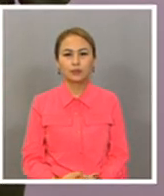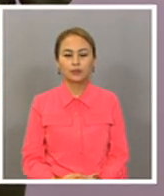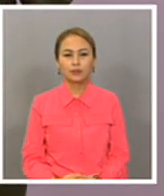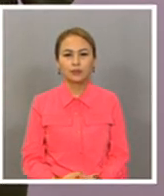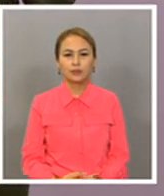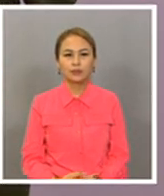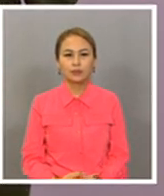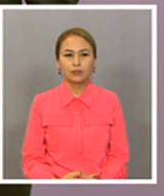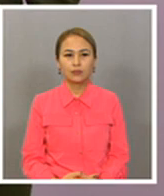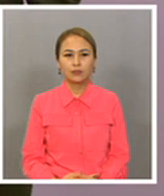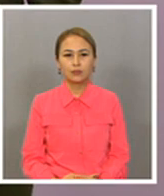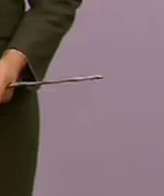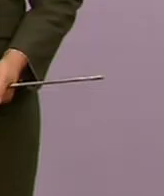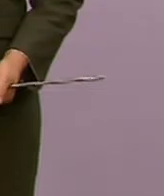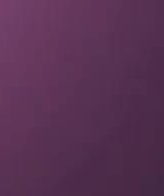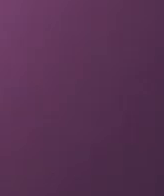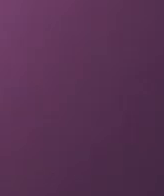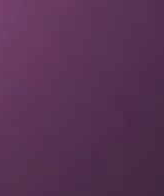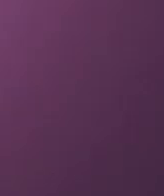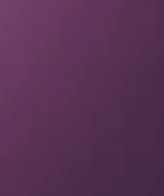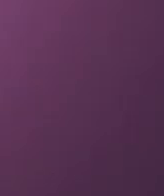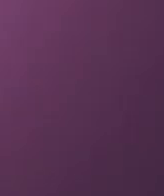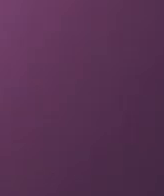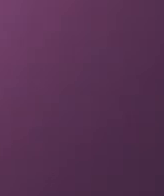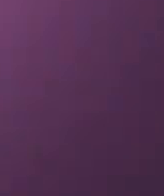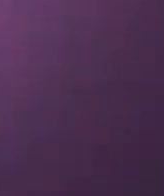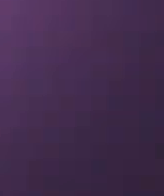аяқталды. Сау болыңдар.